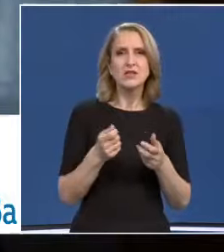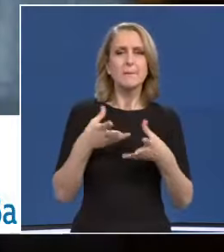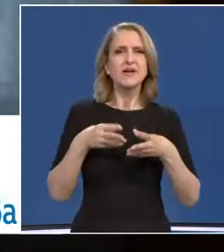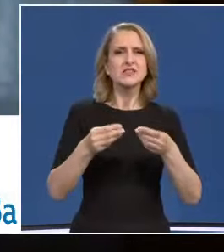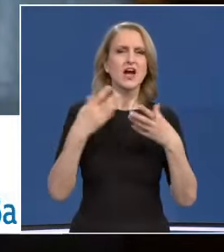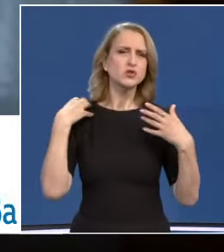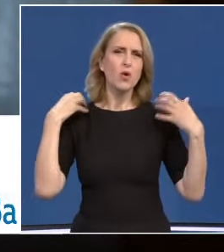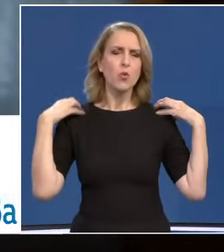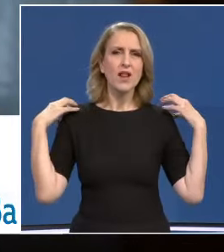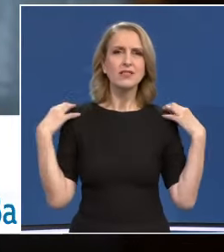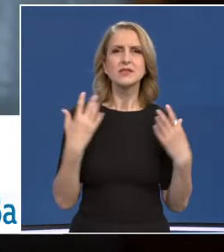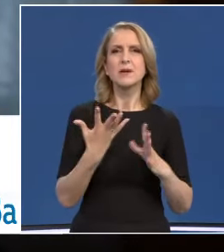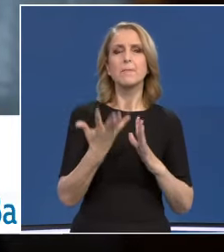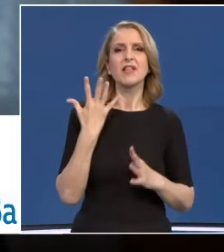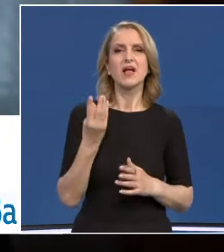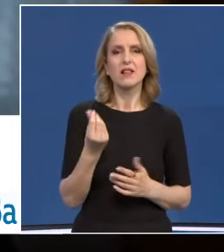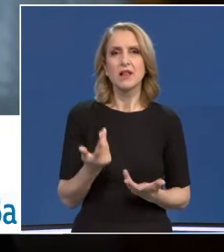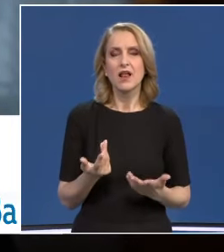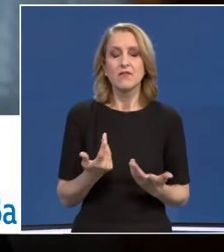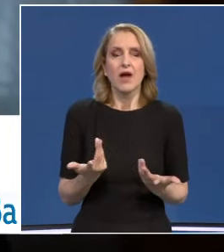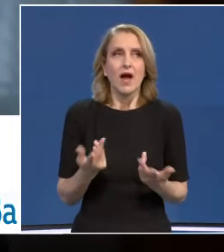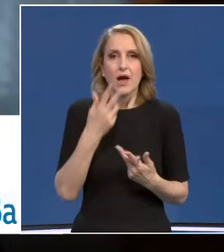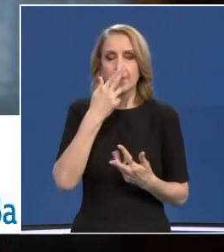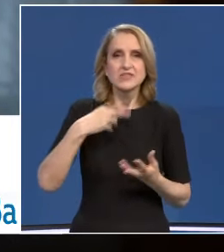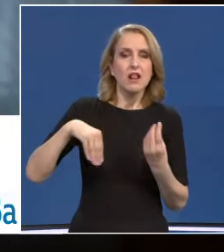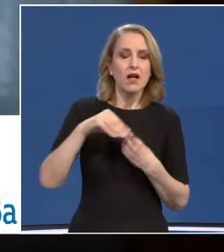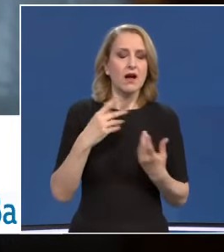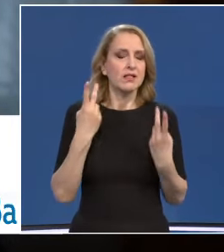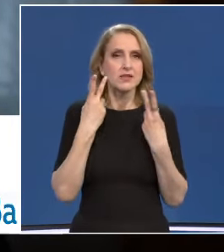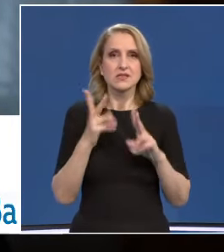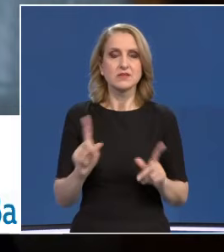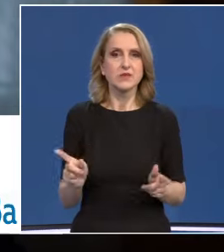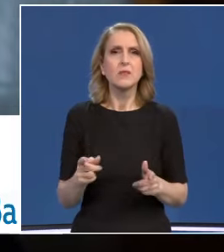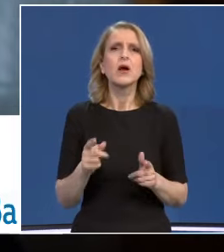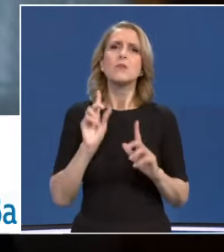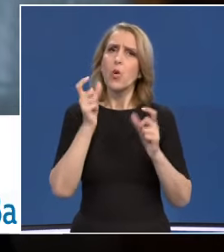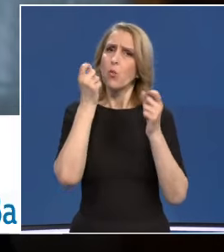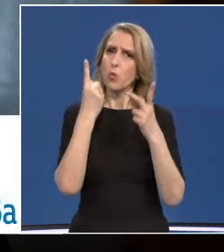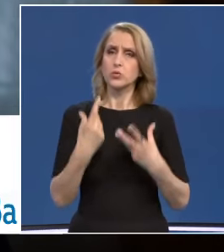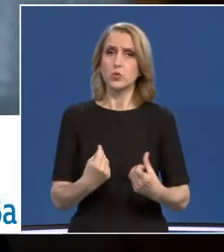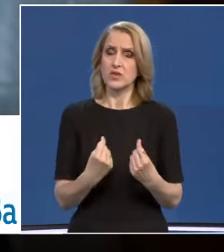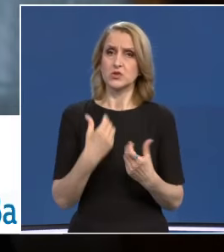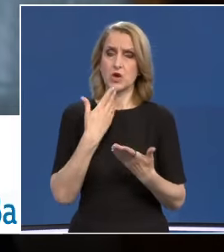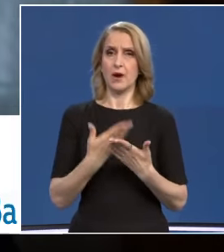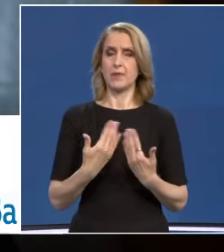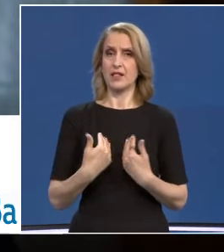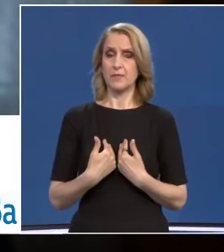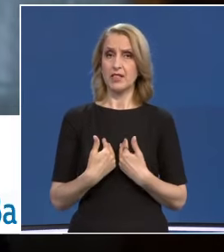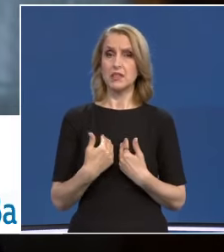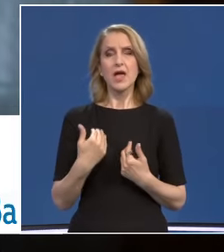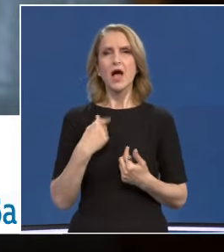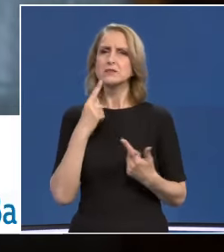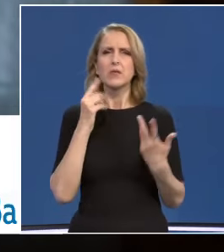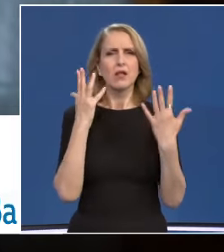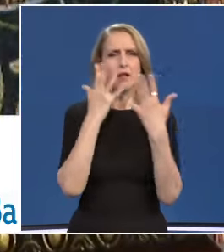лева. Как ме извъртяха, не знам. Как се държаха с вас? Много културно. Много. Това ме полага,